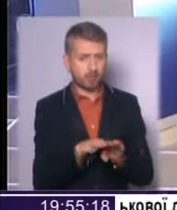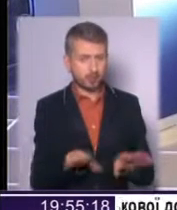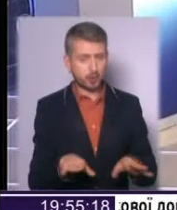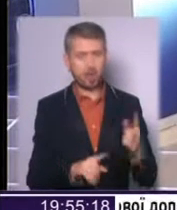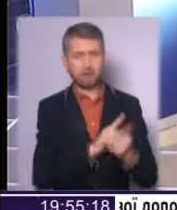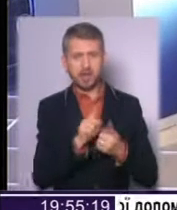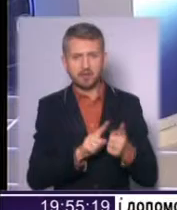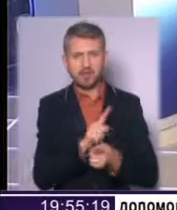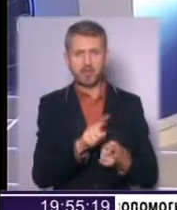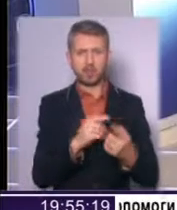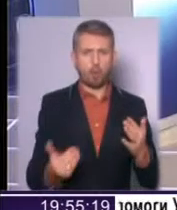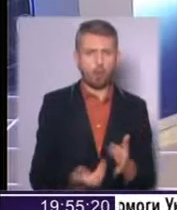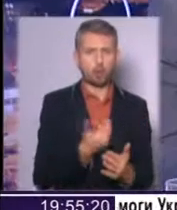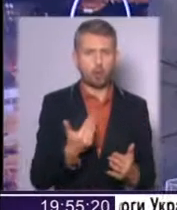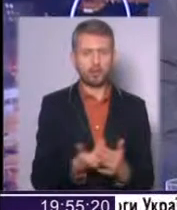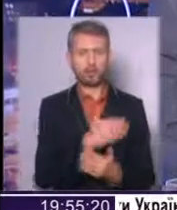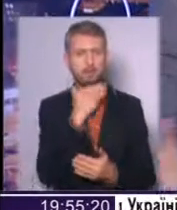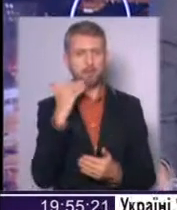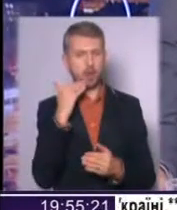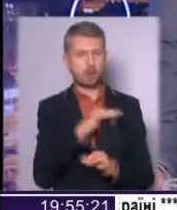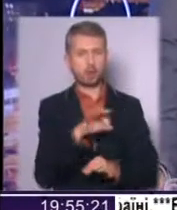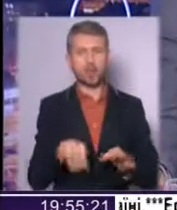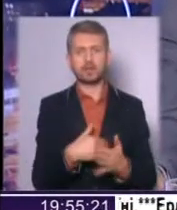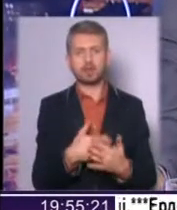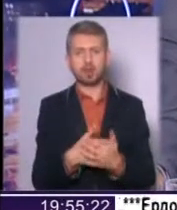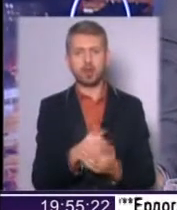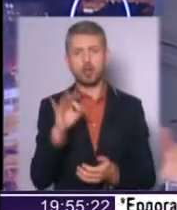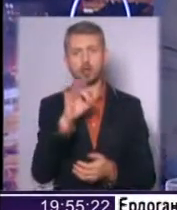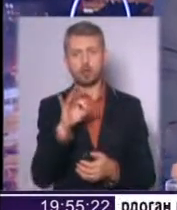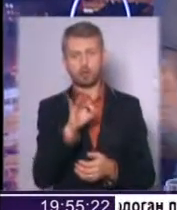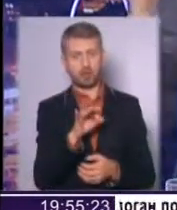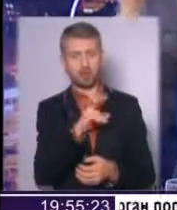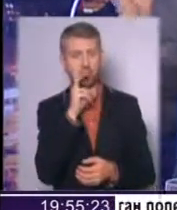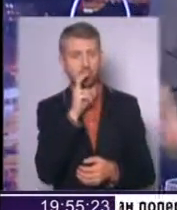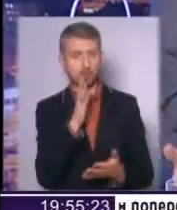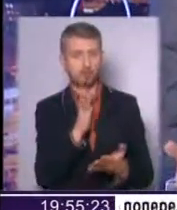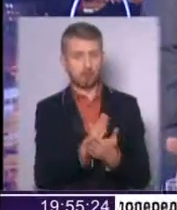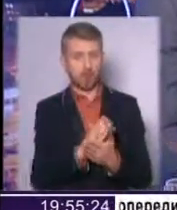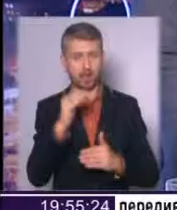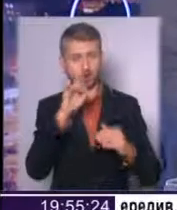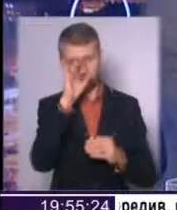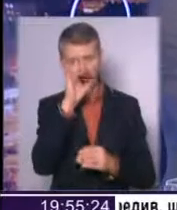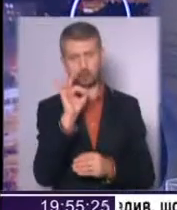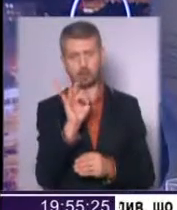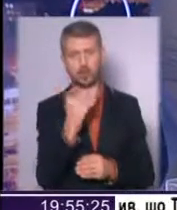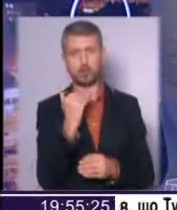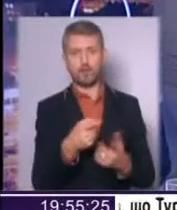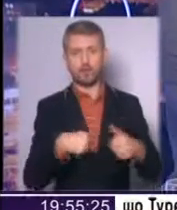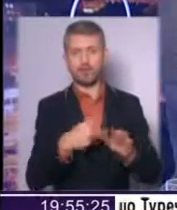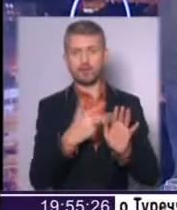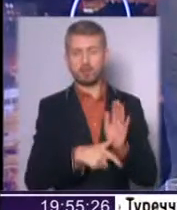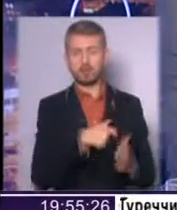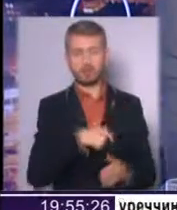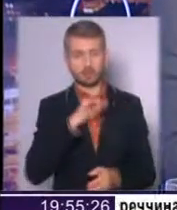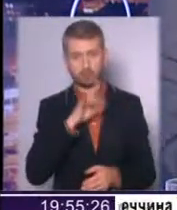ми попередні вибори в парламенті теж під час війни проводили, все нормально. І війна була, і президентські вибори проводили, і війна була, вибори проводили до